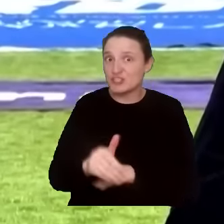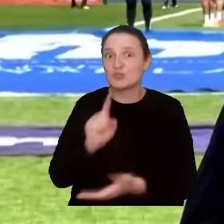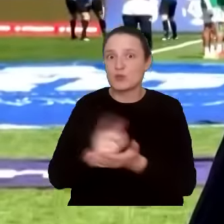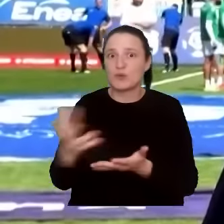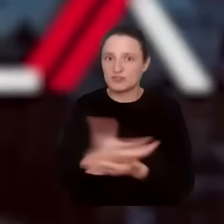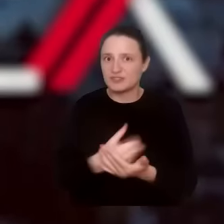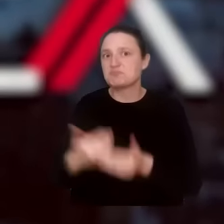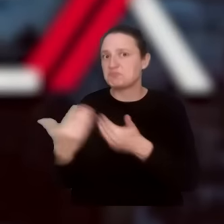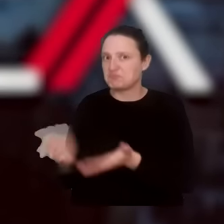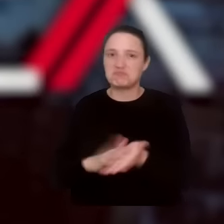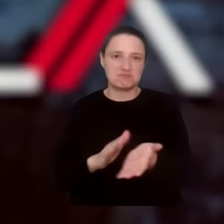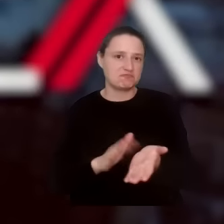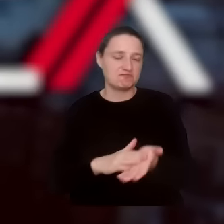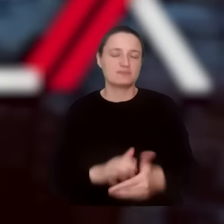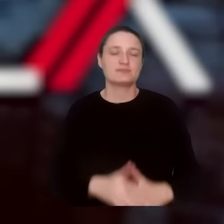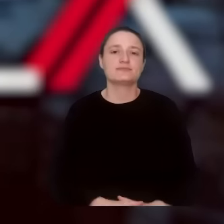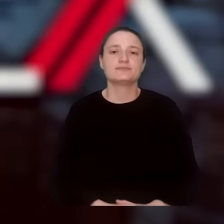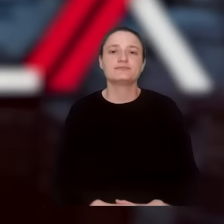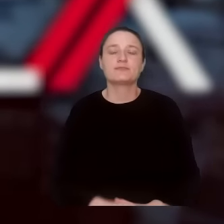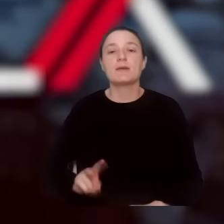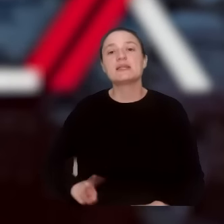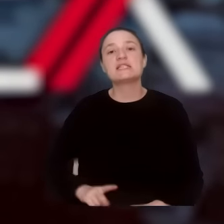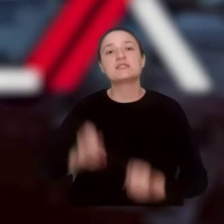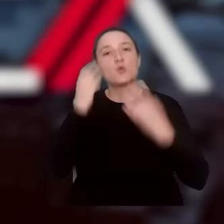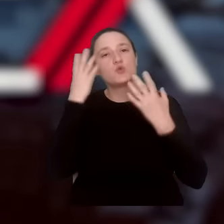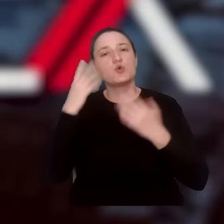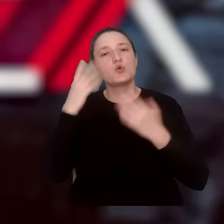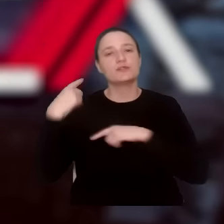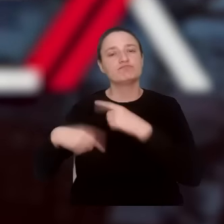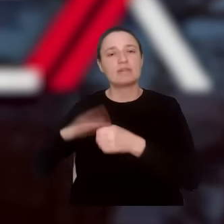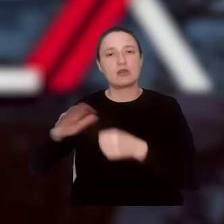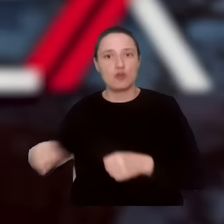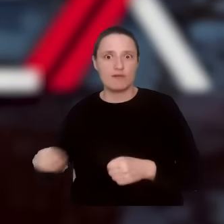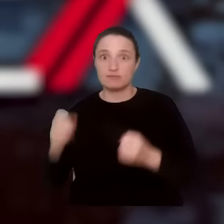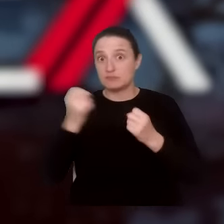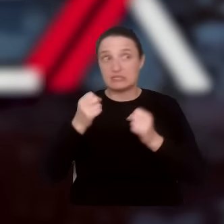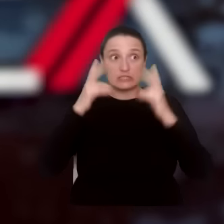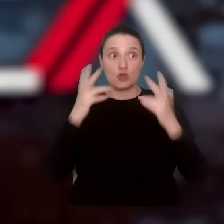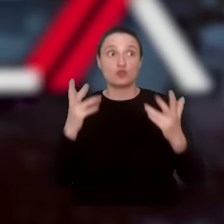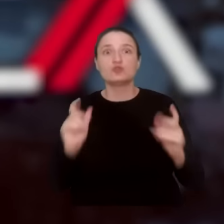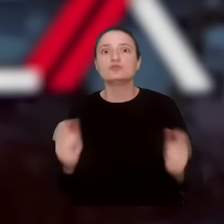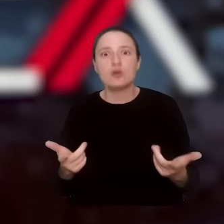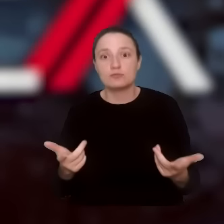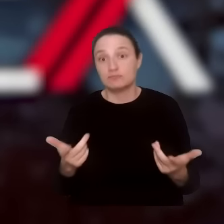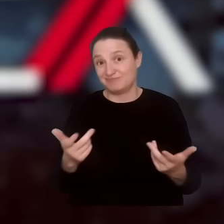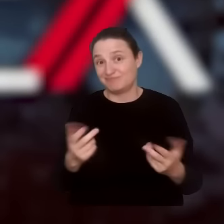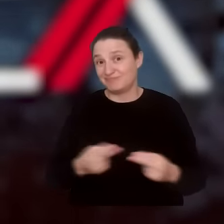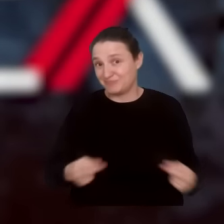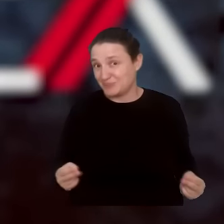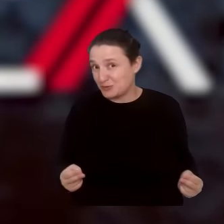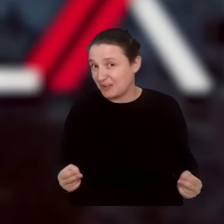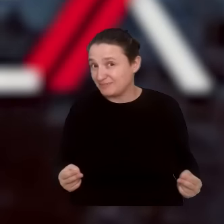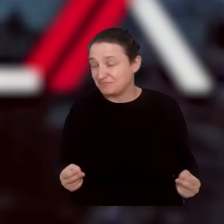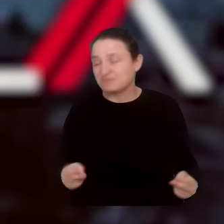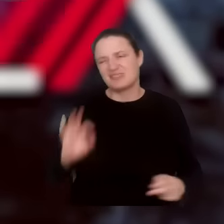godna pochwały. Minister Kultury i Dziedzictwa Narodowego po raz kolejny zaskoczył swoją kulturą, tak jak on ją rozumie.